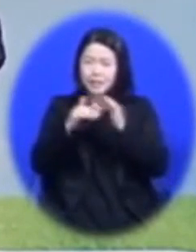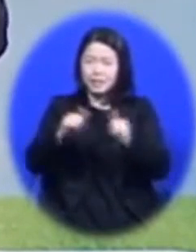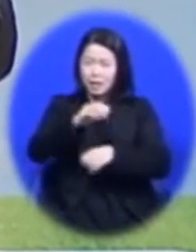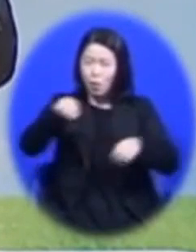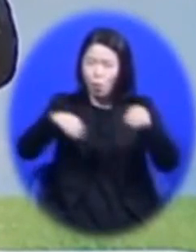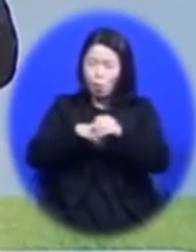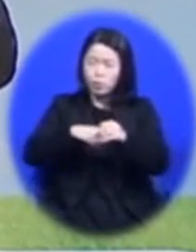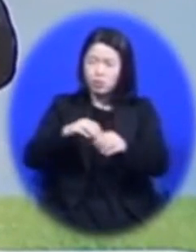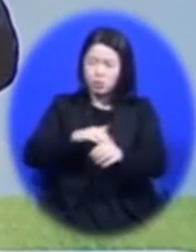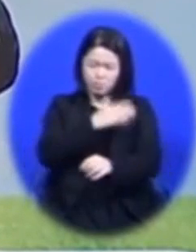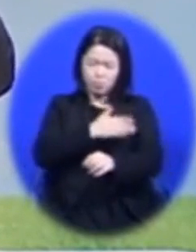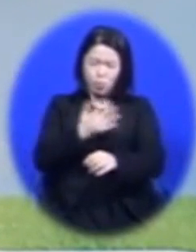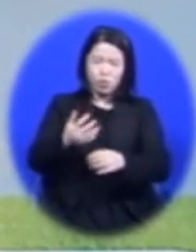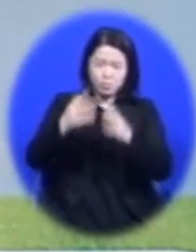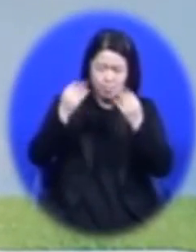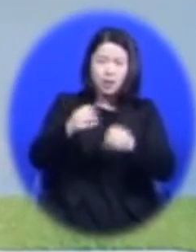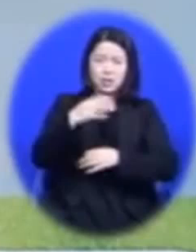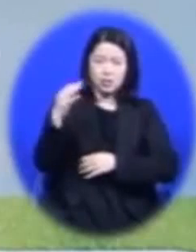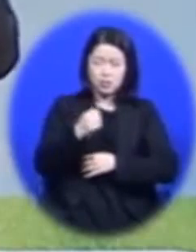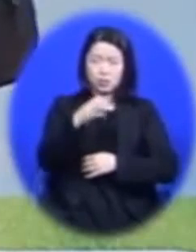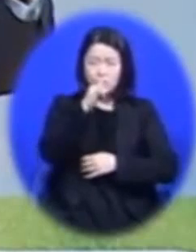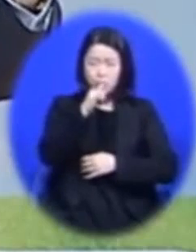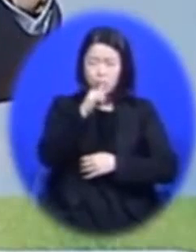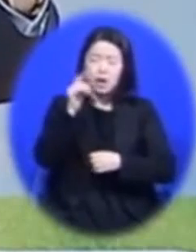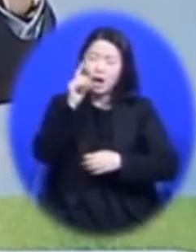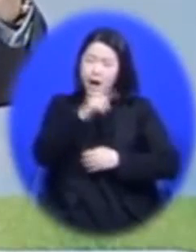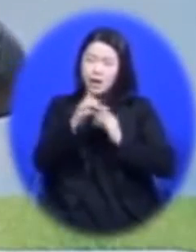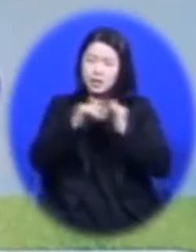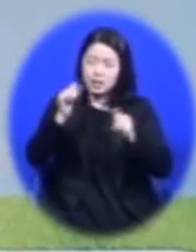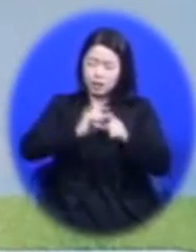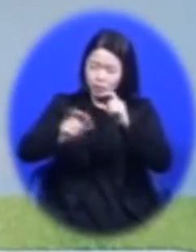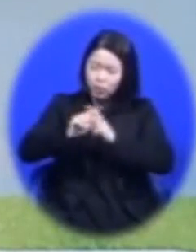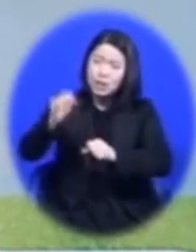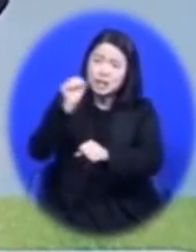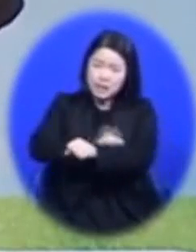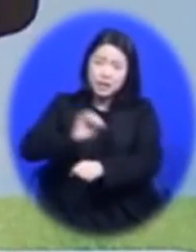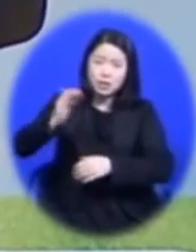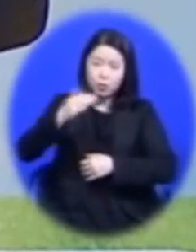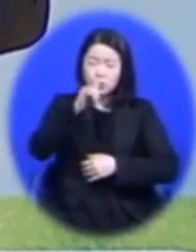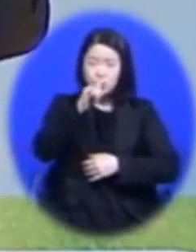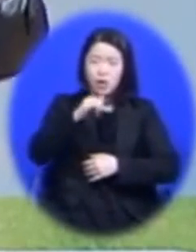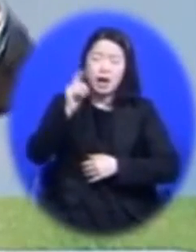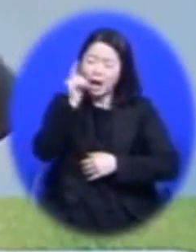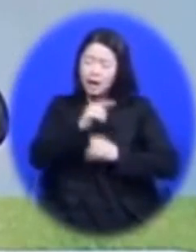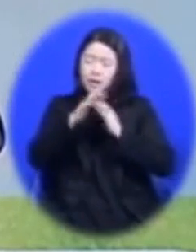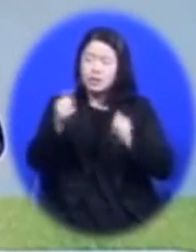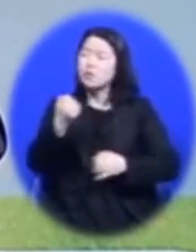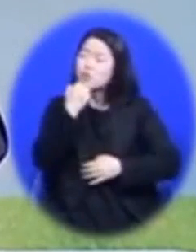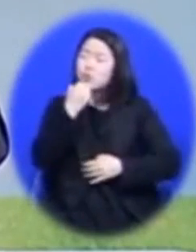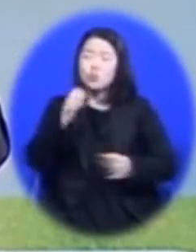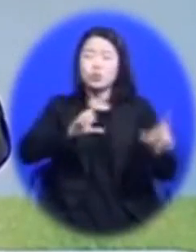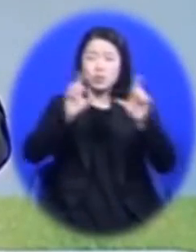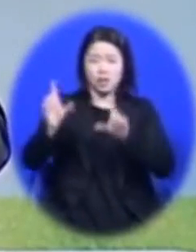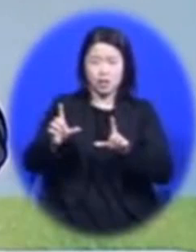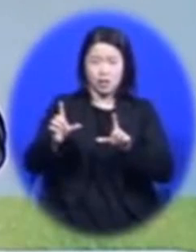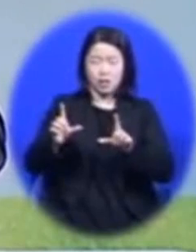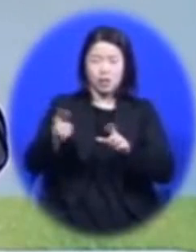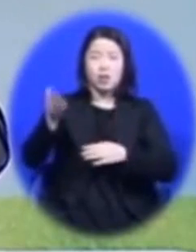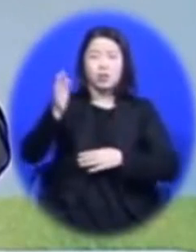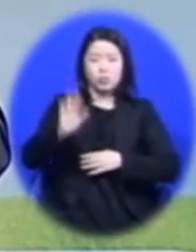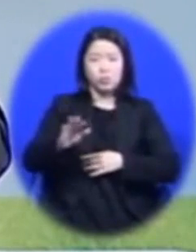오히려 세력을 가지고 있어요. 악한 자가 더 잘 되고 있어요. 악한 자는 웃고 살아요. 하나님 뜻대로 사는 자는